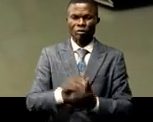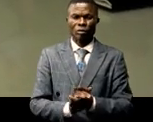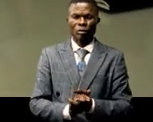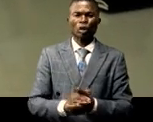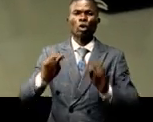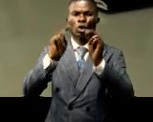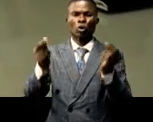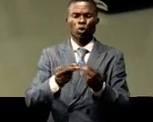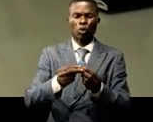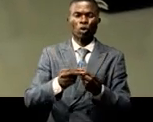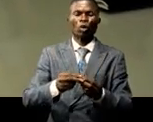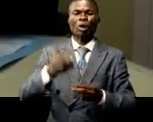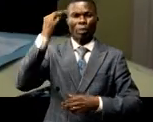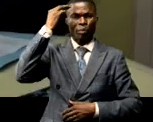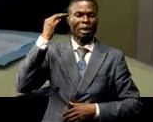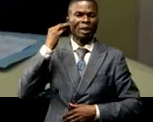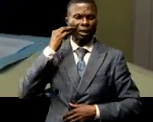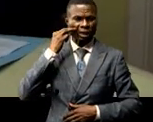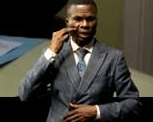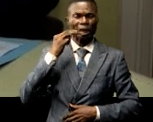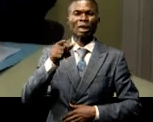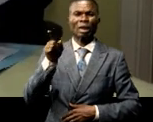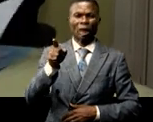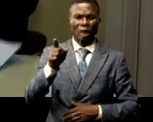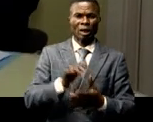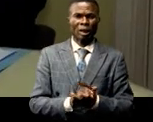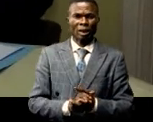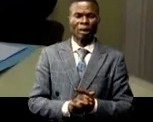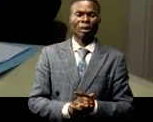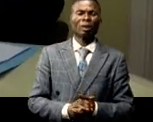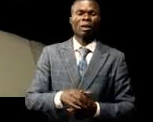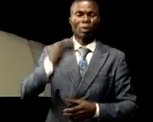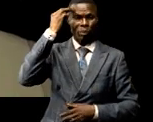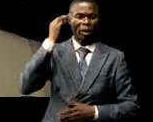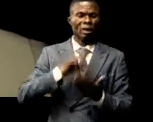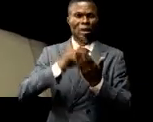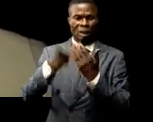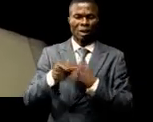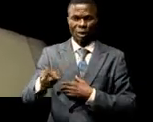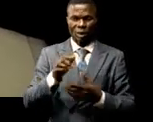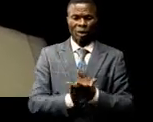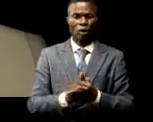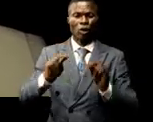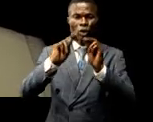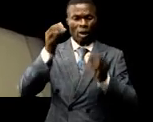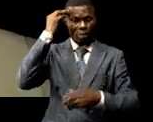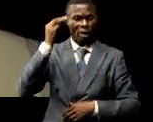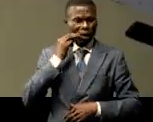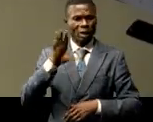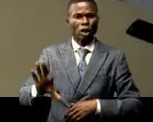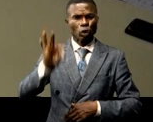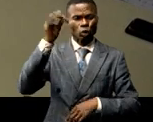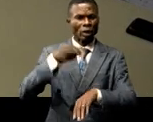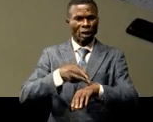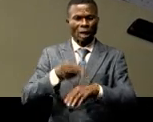du gouvernement, Sama Lukonde, je cite Christian Mwando Simba. Ce dernier a saisi cette occasion pour